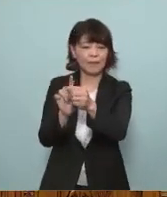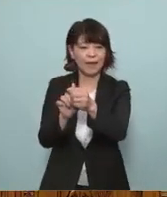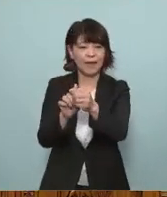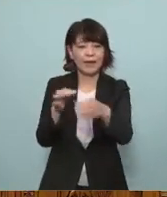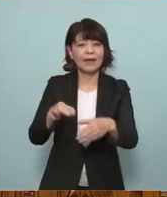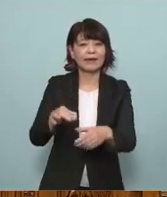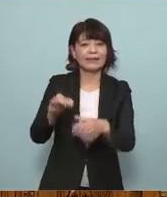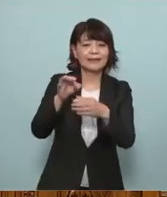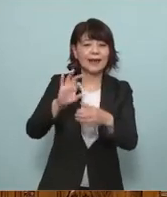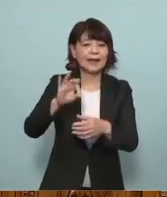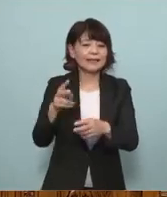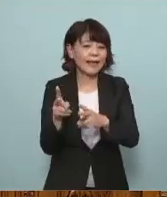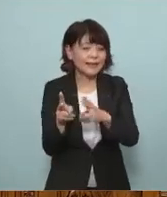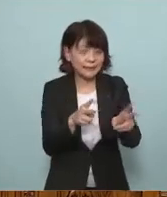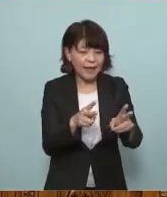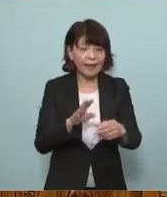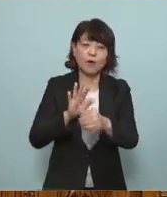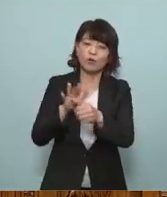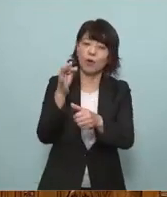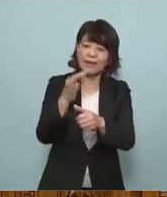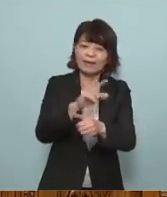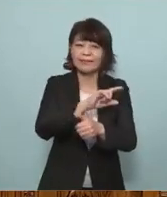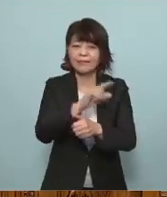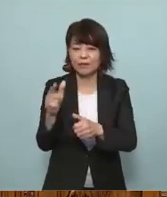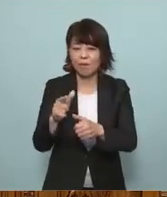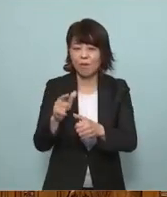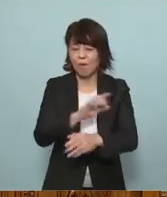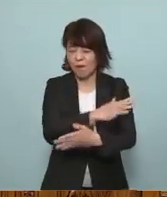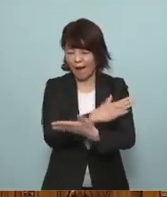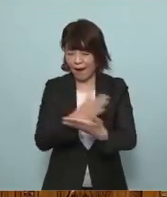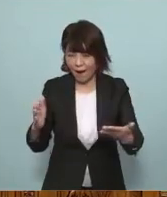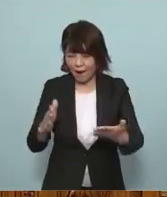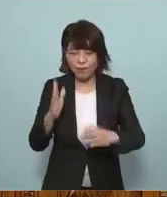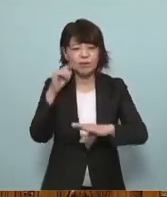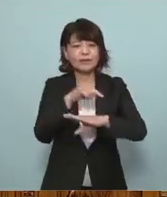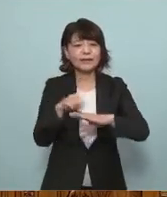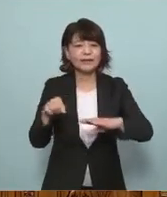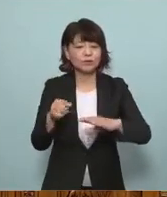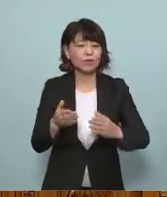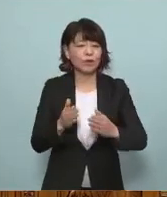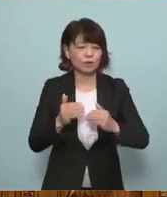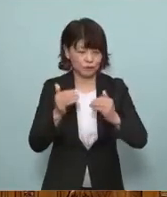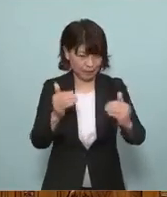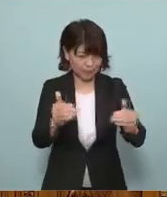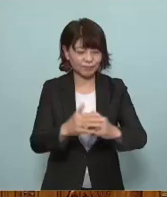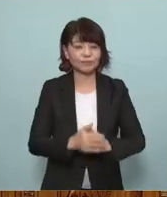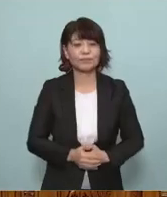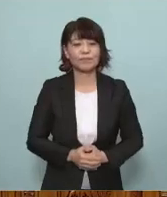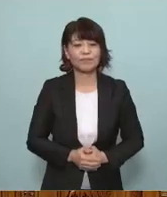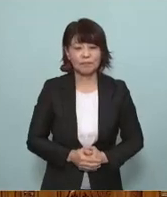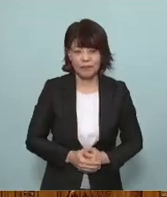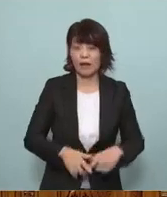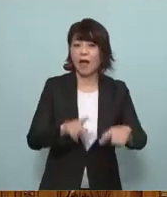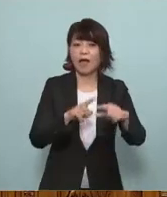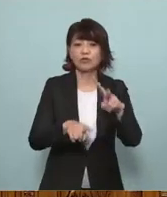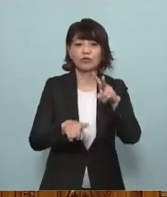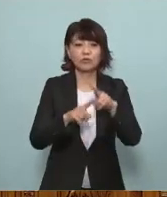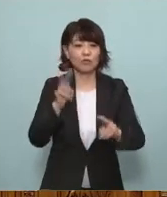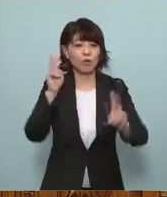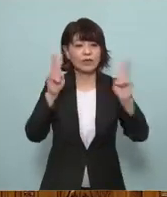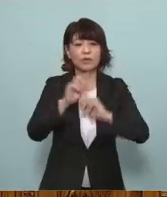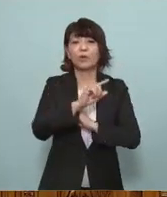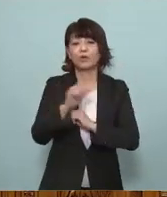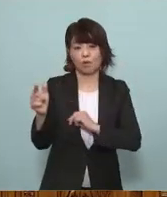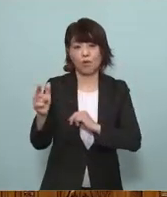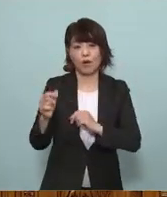賃上げ税制や補助金など、あらゆる施策を総動員していきます。また、中小企業等が、